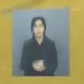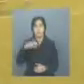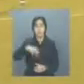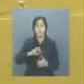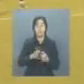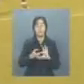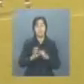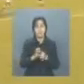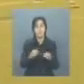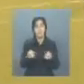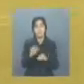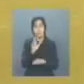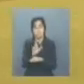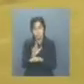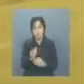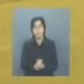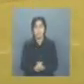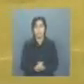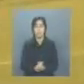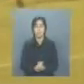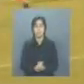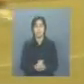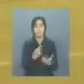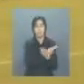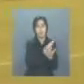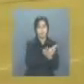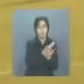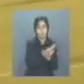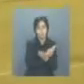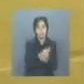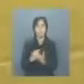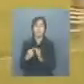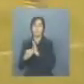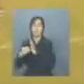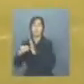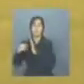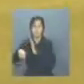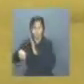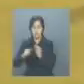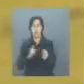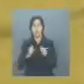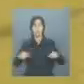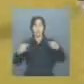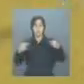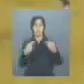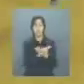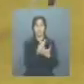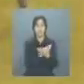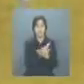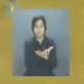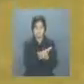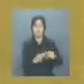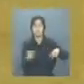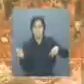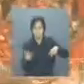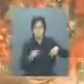นะคะเป็นการพบกันระหว่างราชันมังกรราชบุรีเจอกับสวัสดิ์แคทนครราชสีมาค่ะราชบุรีนำก่อนนะคะจากผลงานของพ